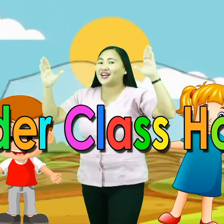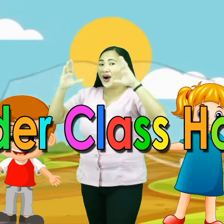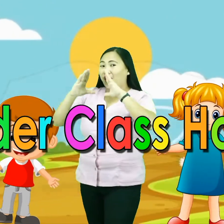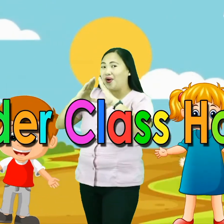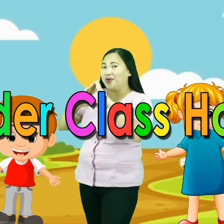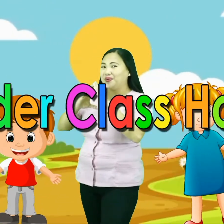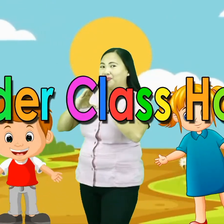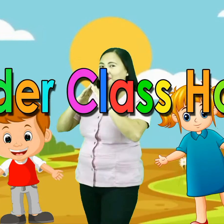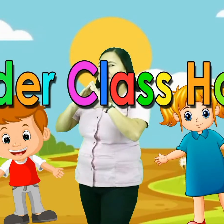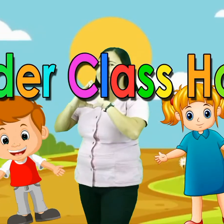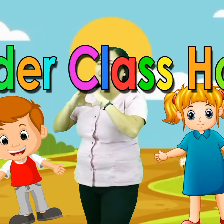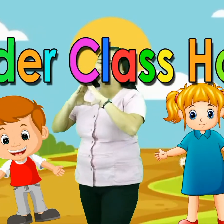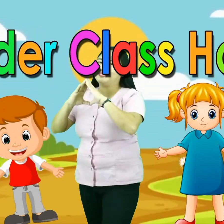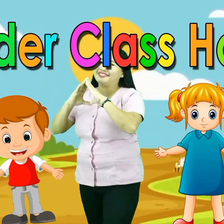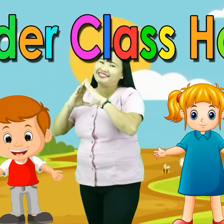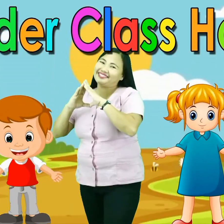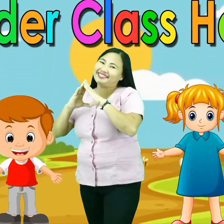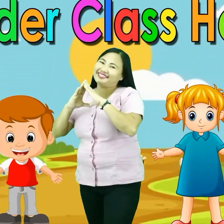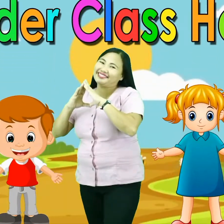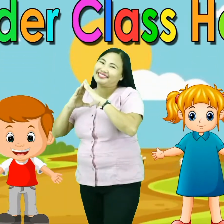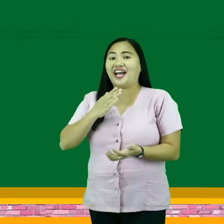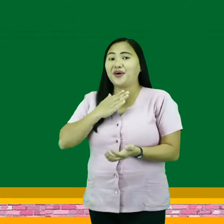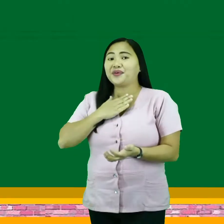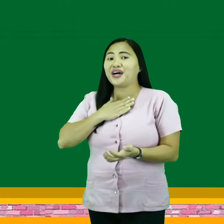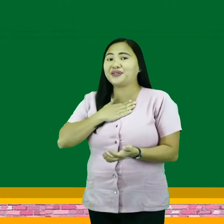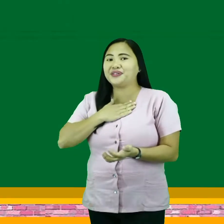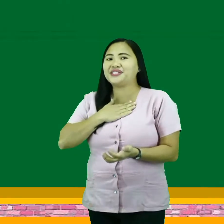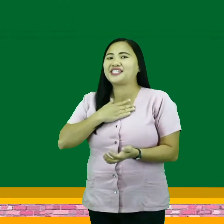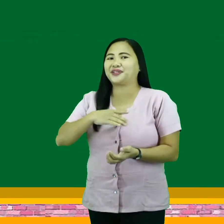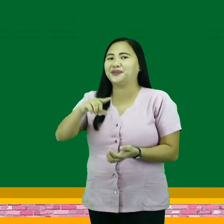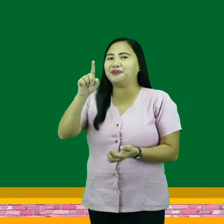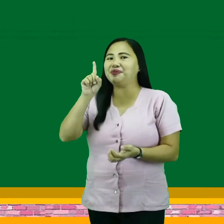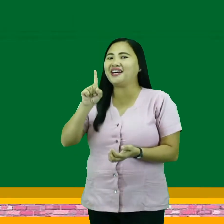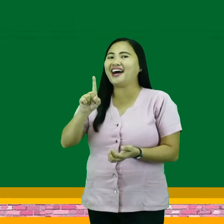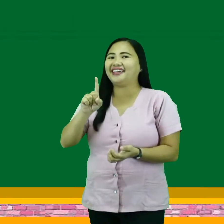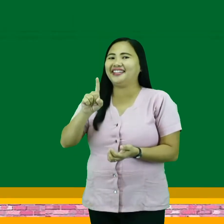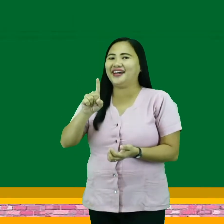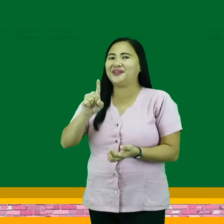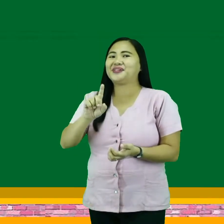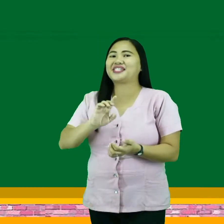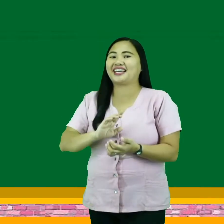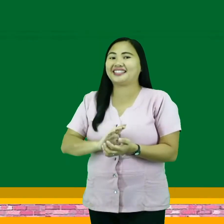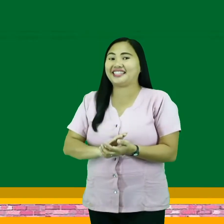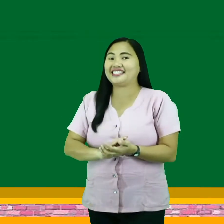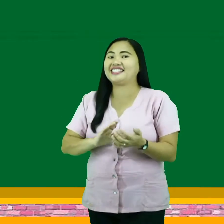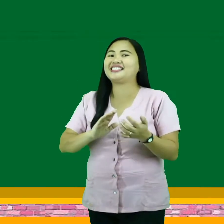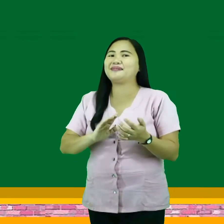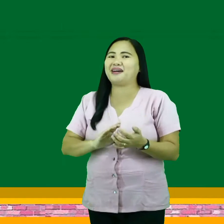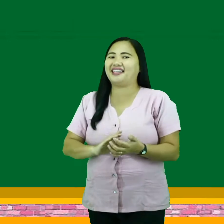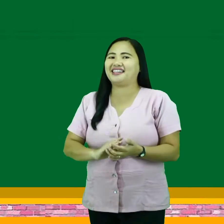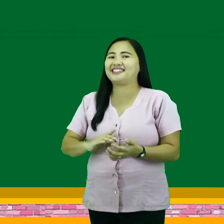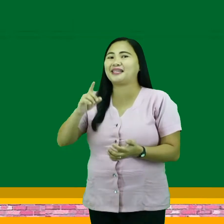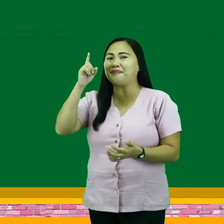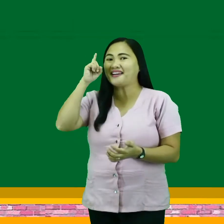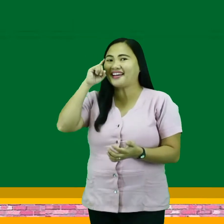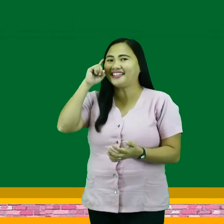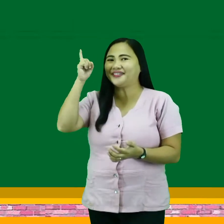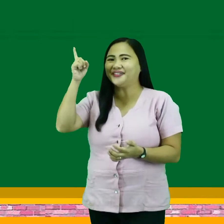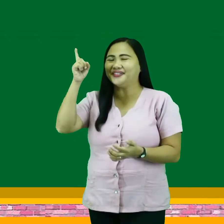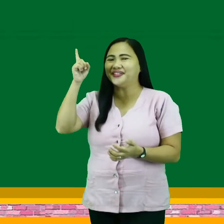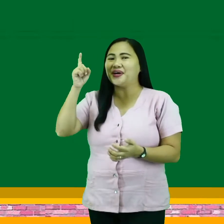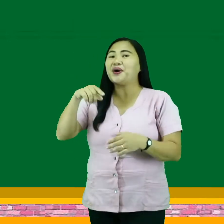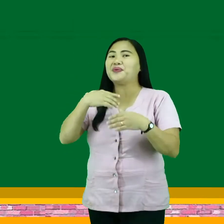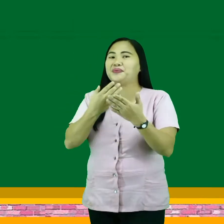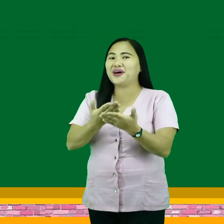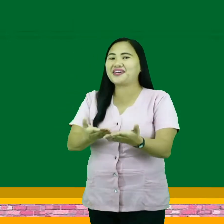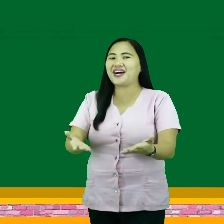class home. Yako karon sa tong unang adlaw sa ikatrisi nga semana sa